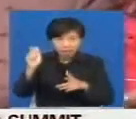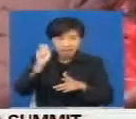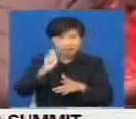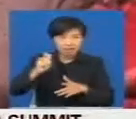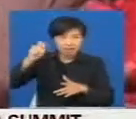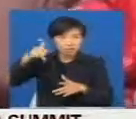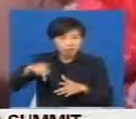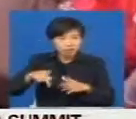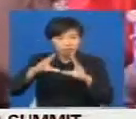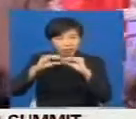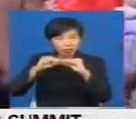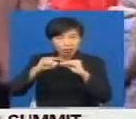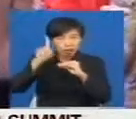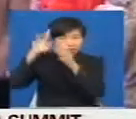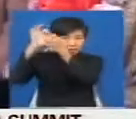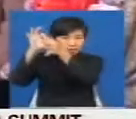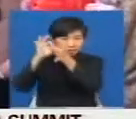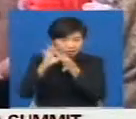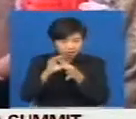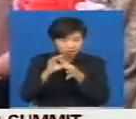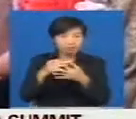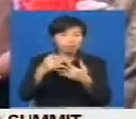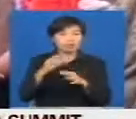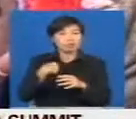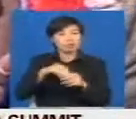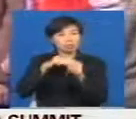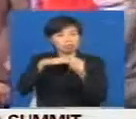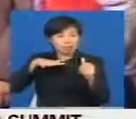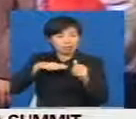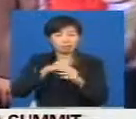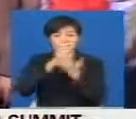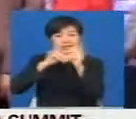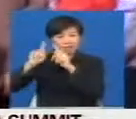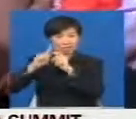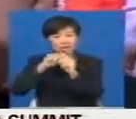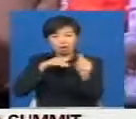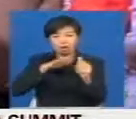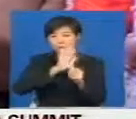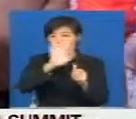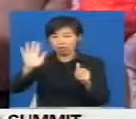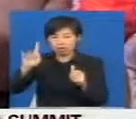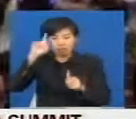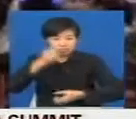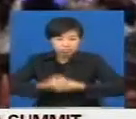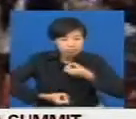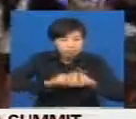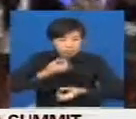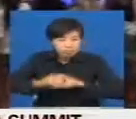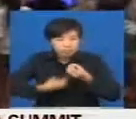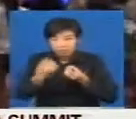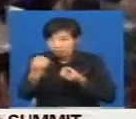ศจะให้ความเห็นคอมเมนต์นะครับแล้วก็แสดงวิ สัยทัศน ์และความอะ